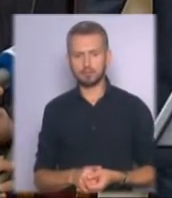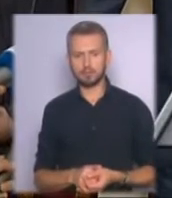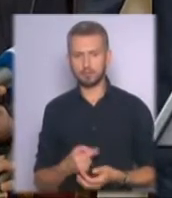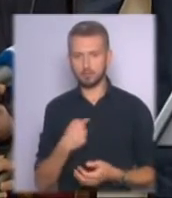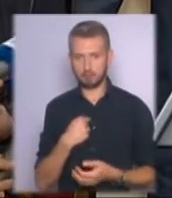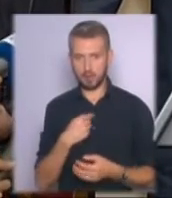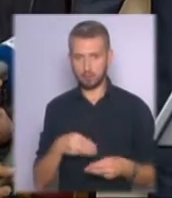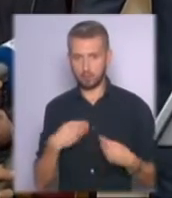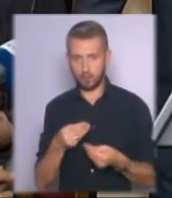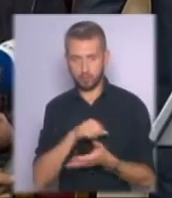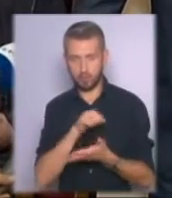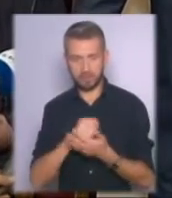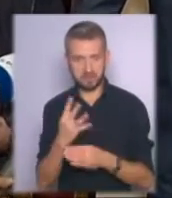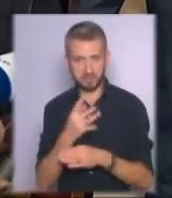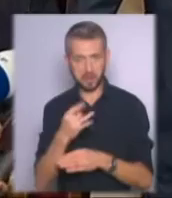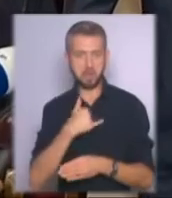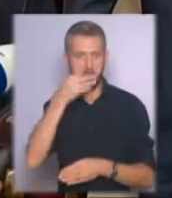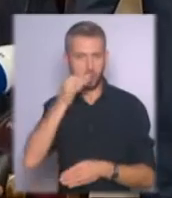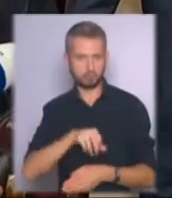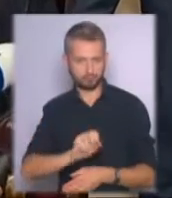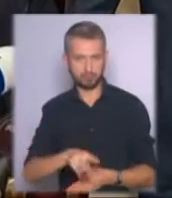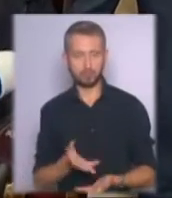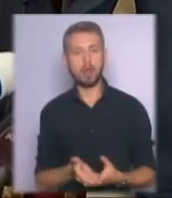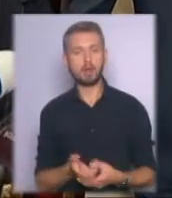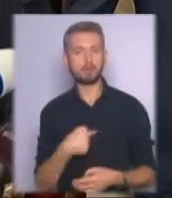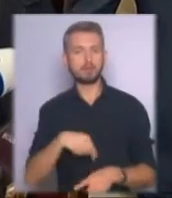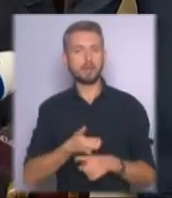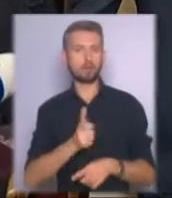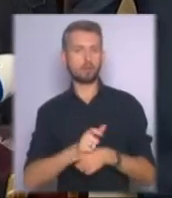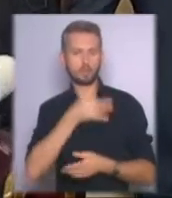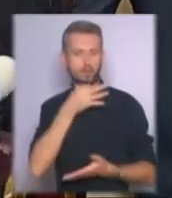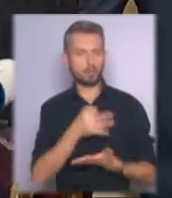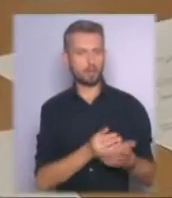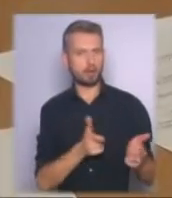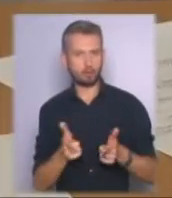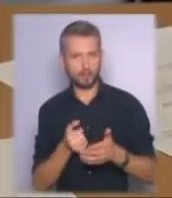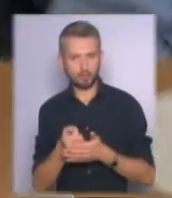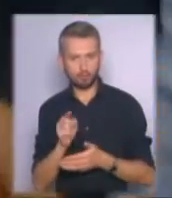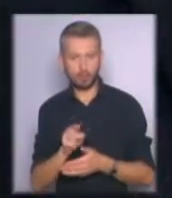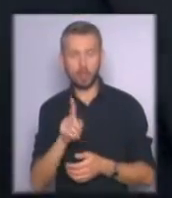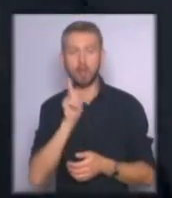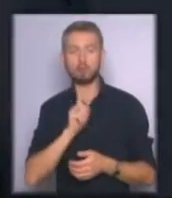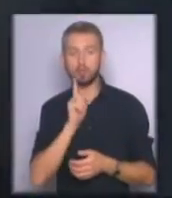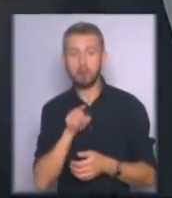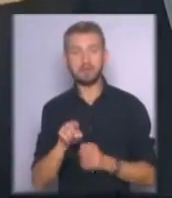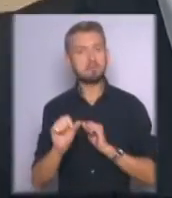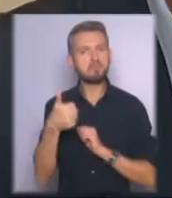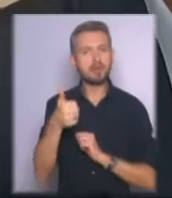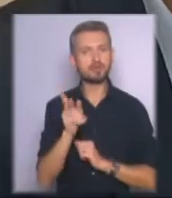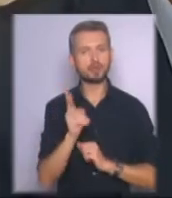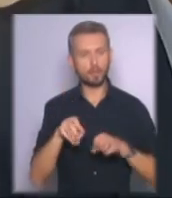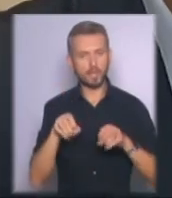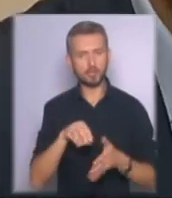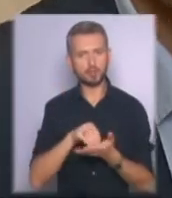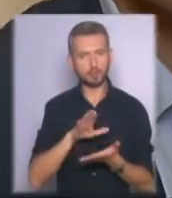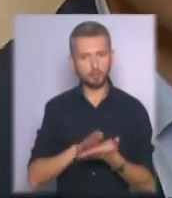мене досвід є, ми дуже відповідально готувалися до цього. Та поки чинний мер виявився першим, хто вирішив